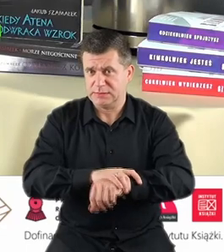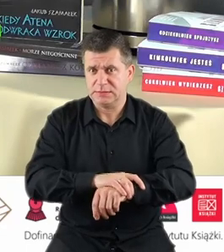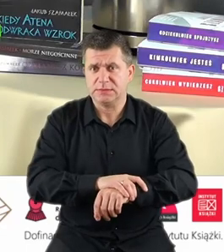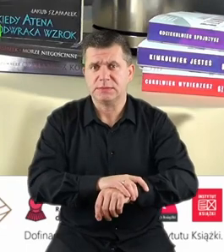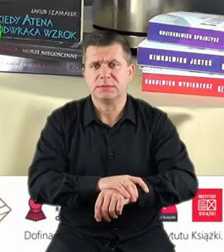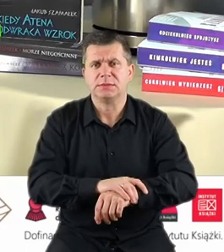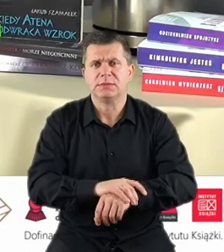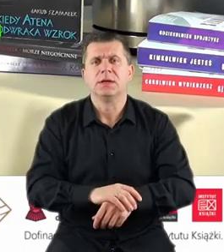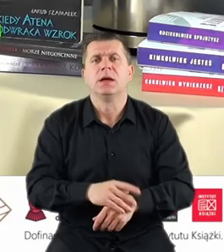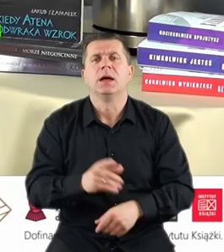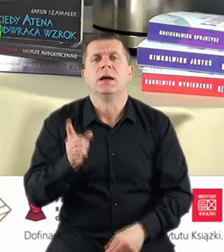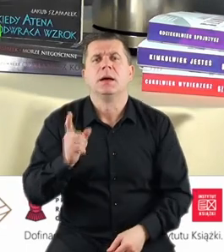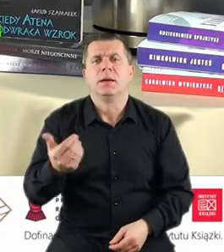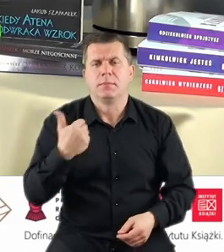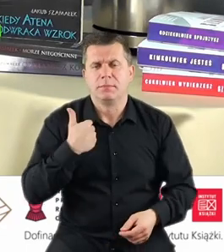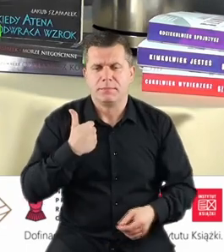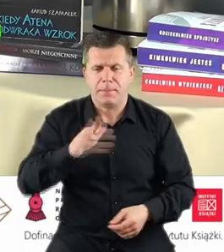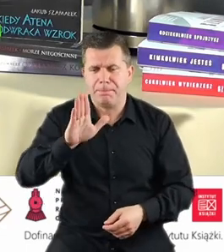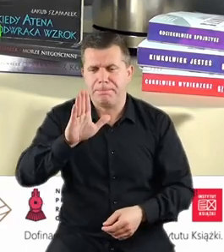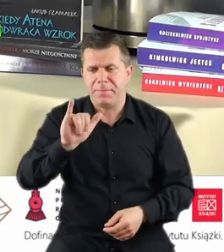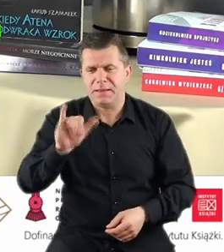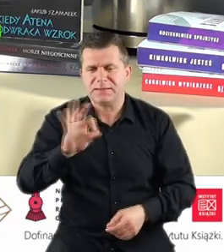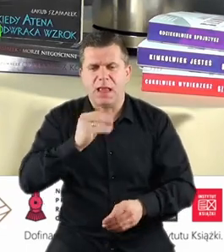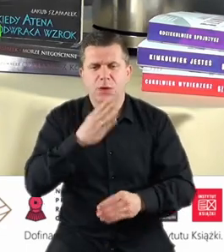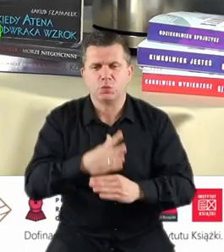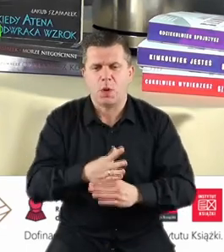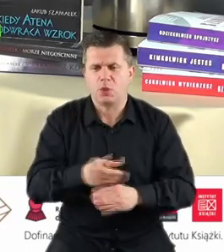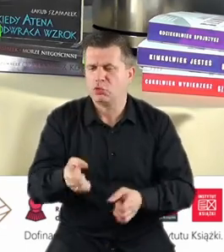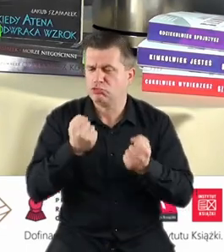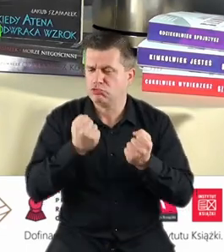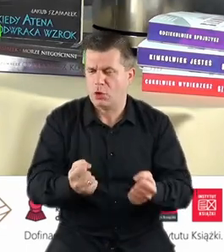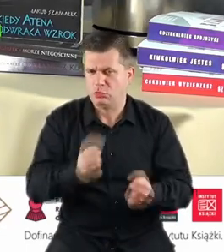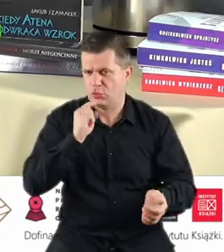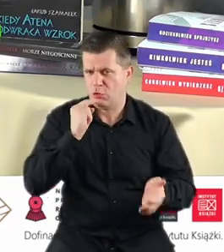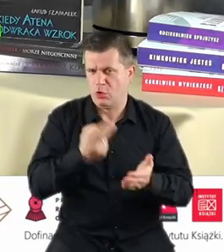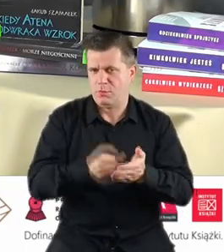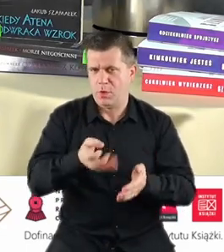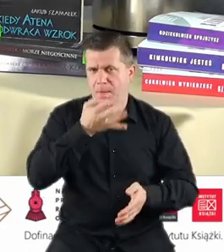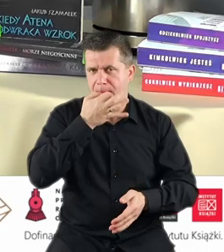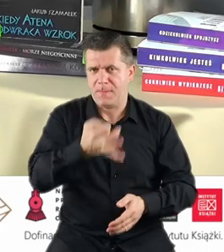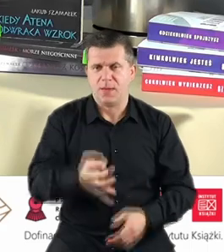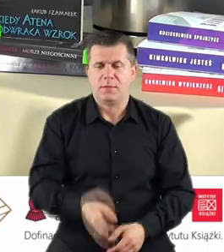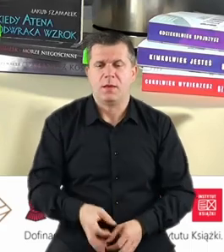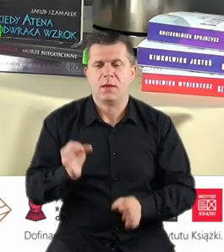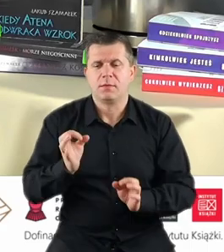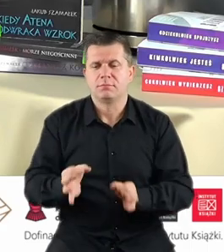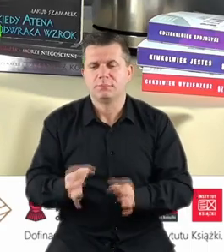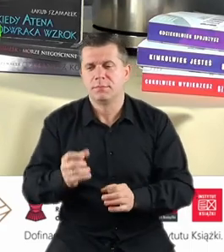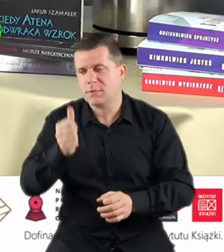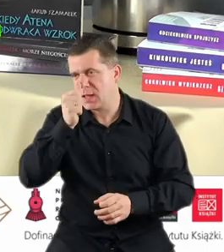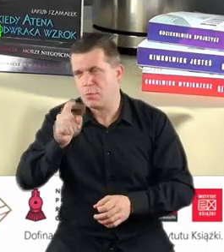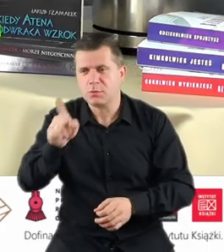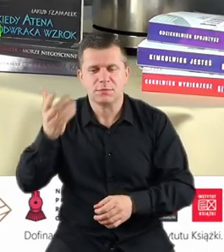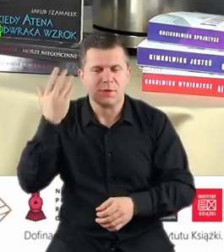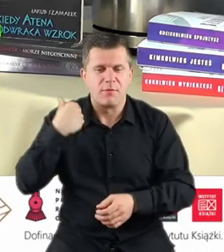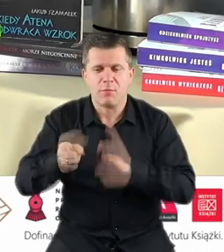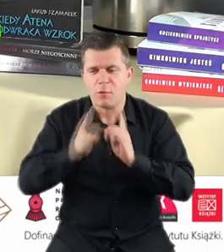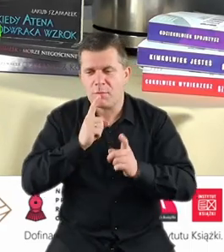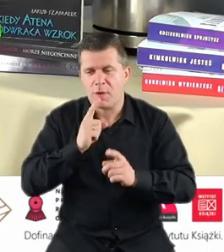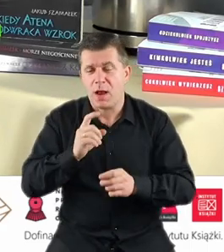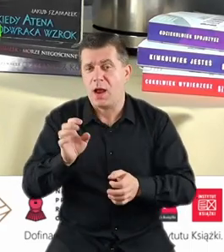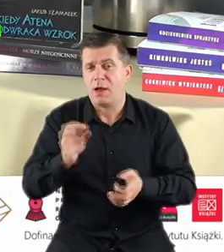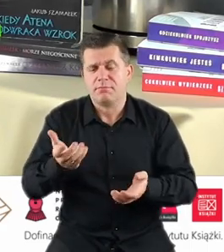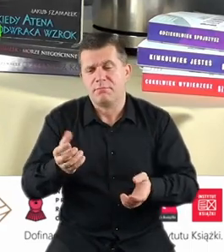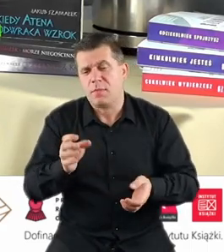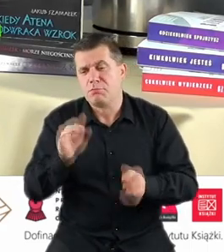bili, powiedzmy, czy biseksualni. No to jest szalenie ciężko odpowiedzieć na to pytanie, bo z nimi nie porozmawiamy na ten temat, a nawet gdybyśmy porozmawiali, to oni by nie